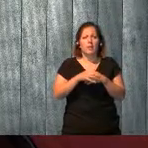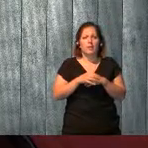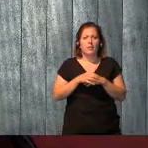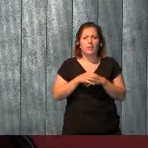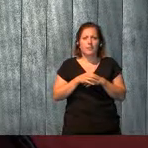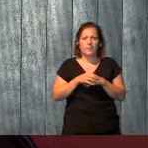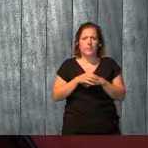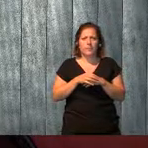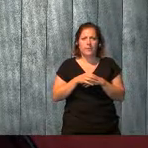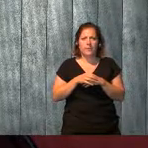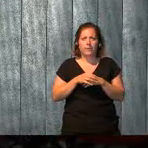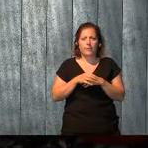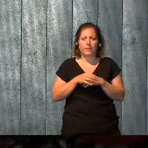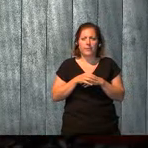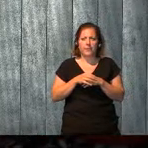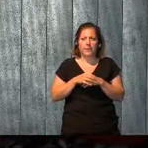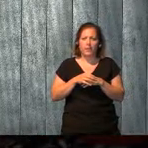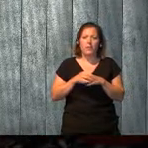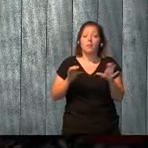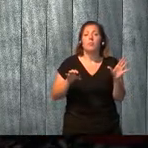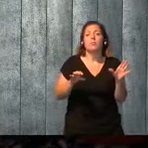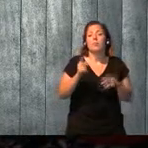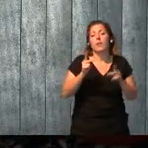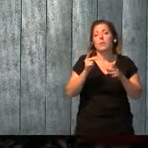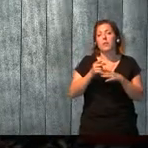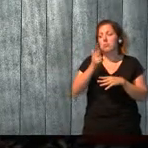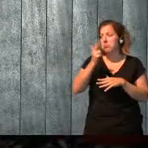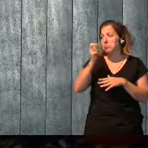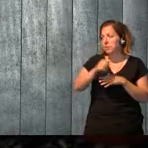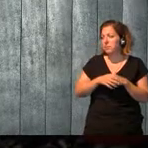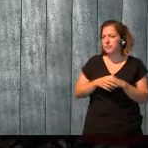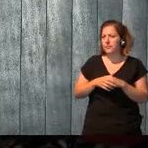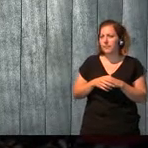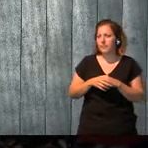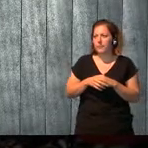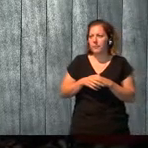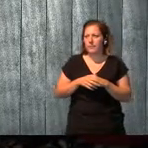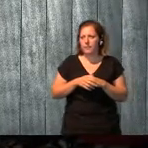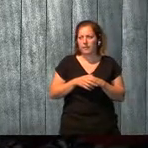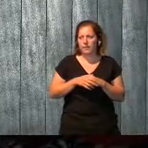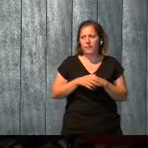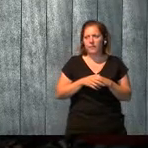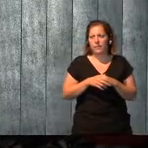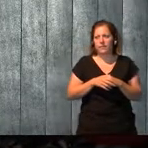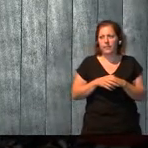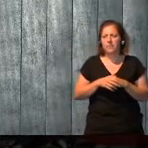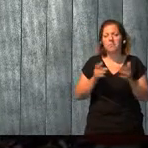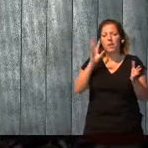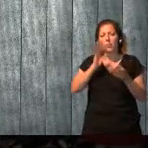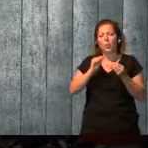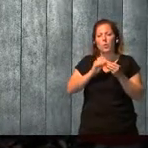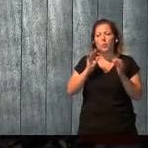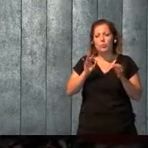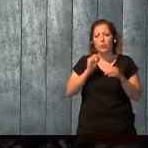d'abord. Peut-être commencer. Oui, c'est vrai qu'il y a cet effort. Il y a une question qui m'a énormément interpellé. Allez-y